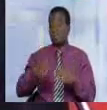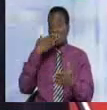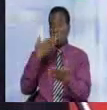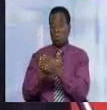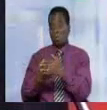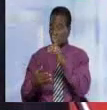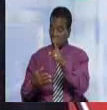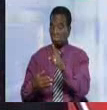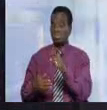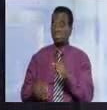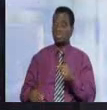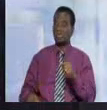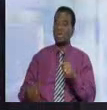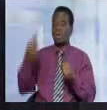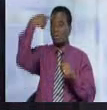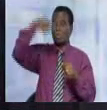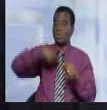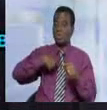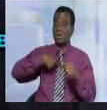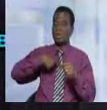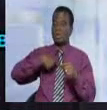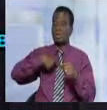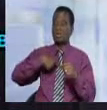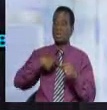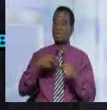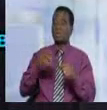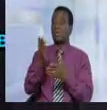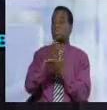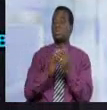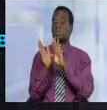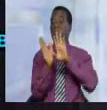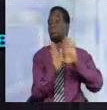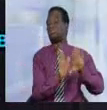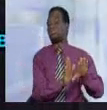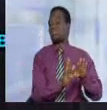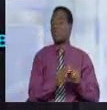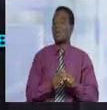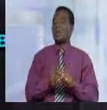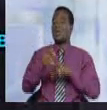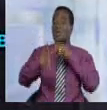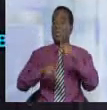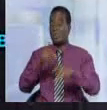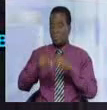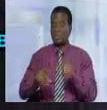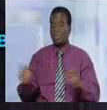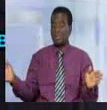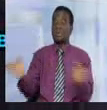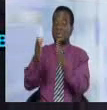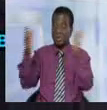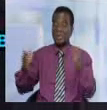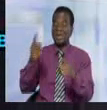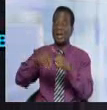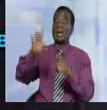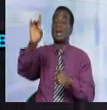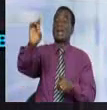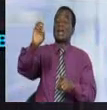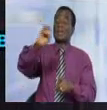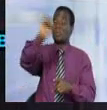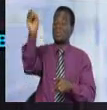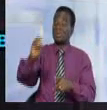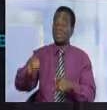élections. Pour moi, la page est tournée, on a fait les élections. Le peuple guinéen s'est mobilisé à 80%. Il n'y a pas eu un seul incident sur l'ensemble